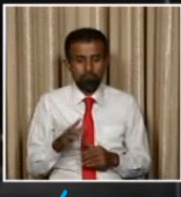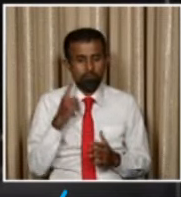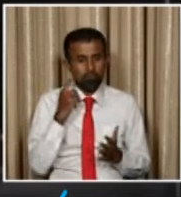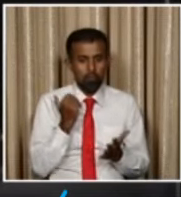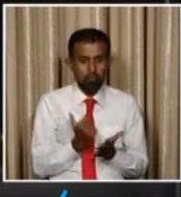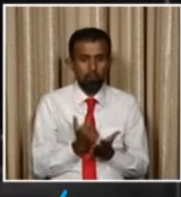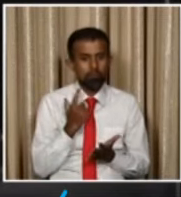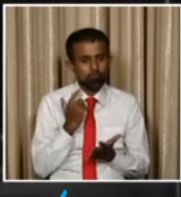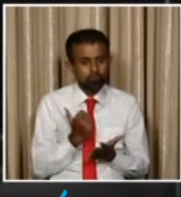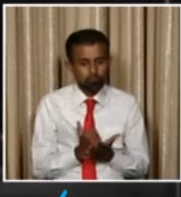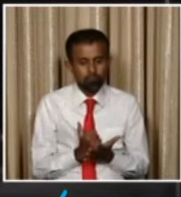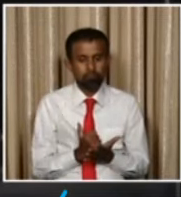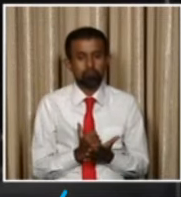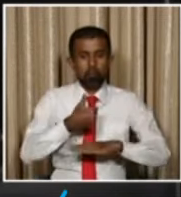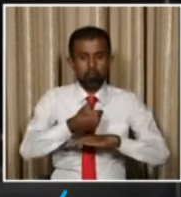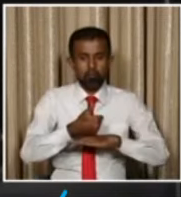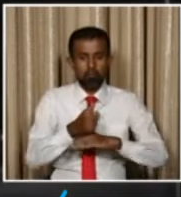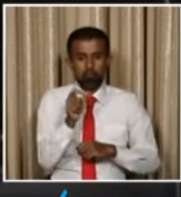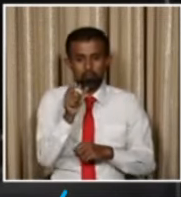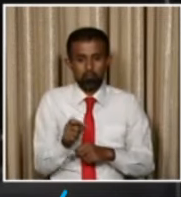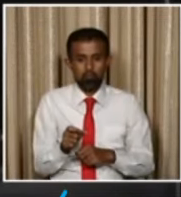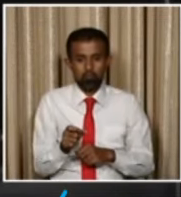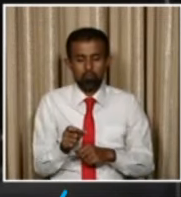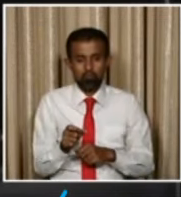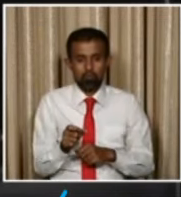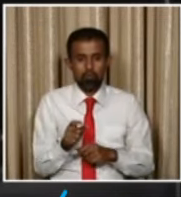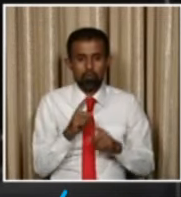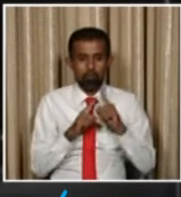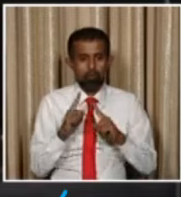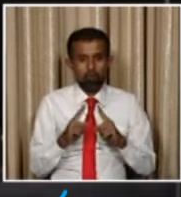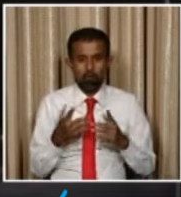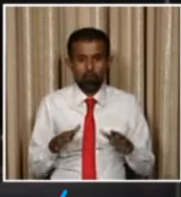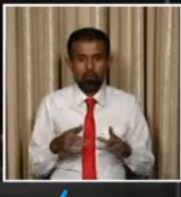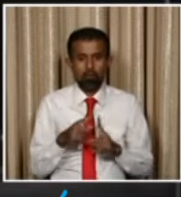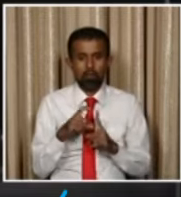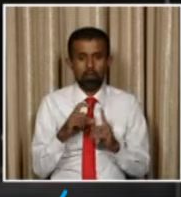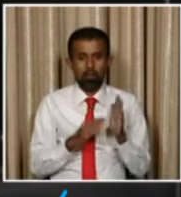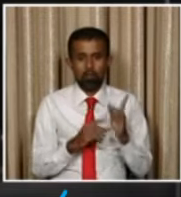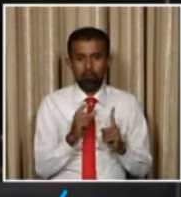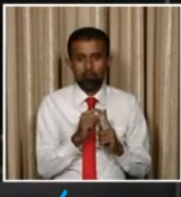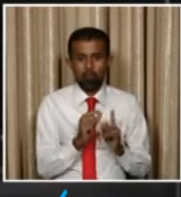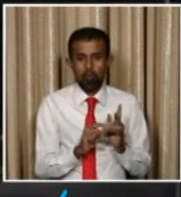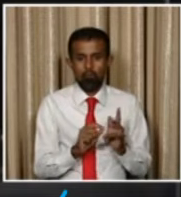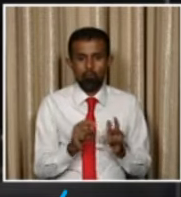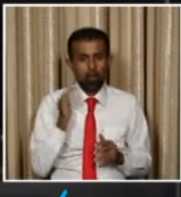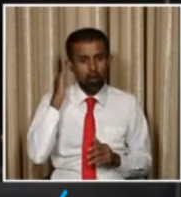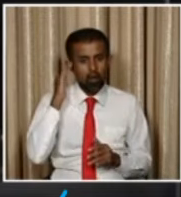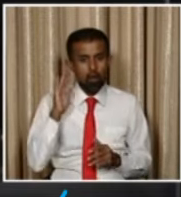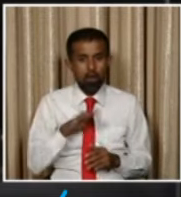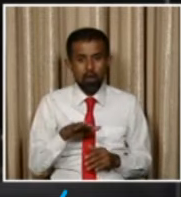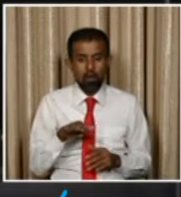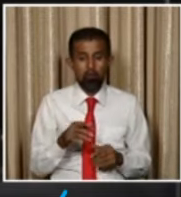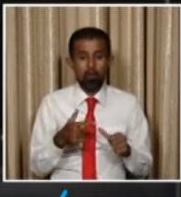அதை படித்திருப்பார்கள். கல்வி அமைச்சு மிக விரைவில் அந்த பிள்ளைகளுடைய மாணவிகளுடைய அந்த